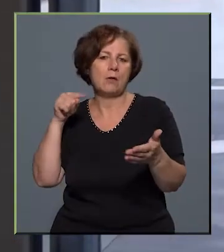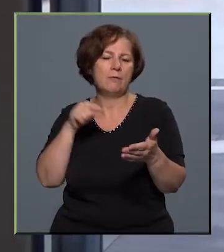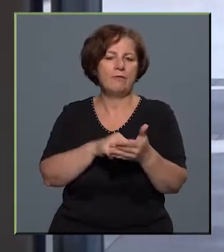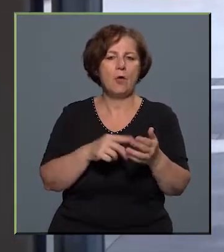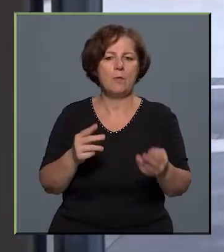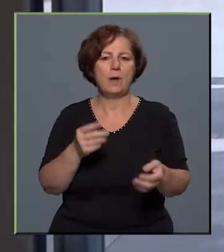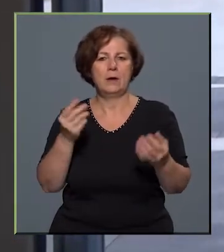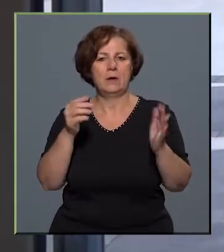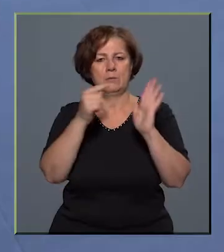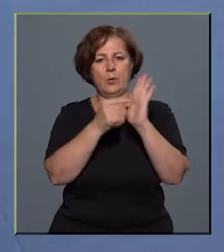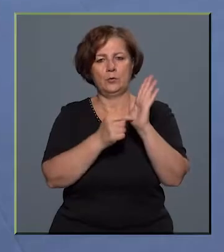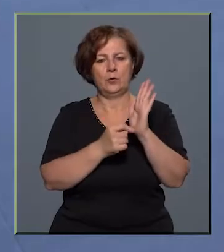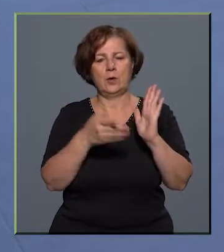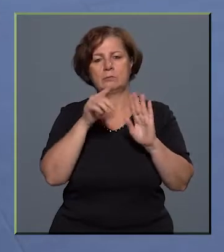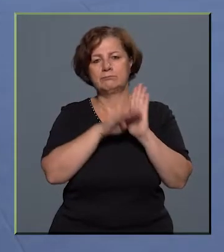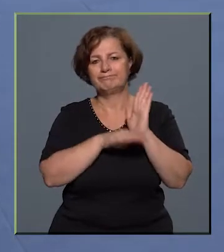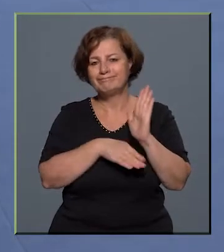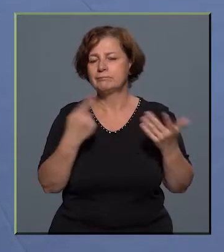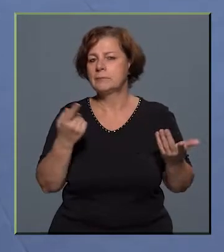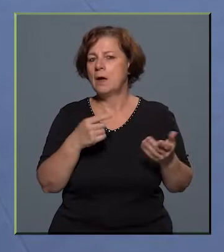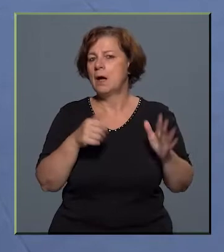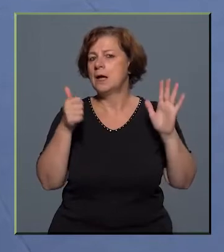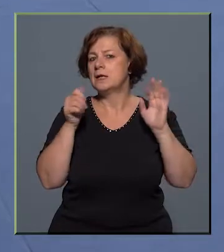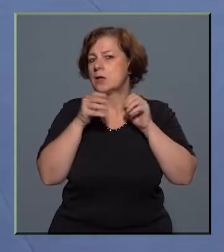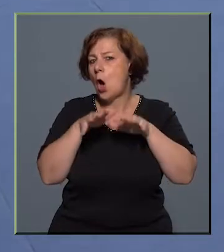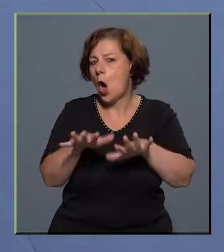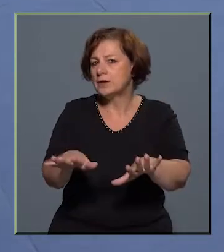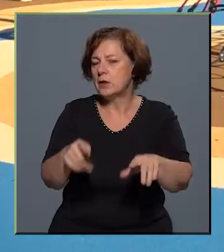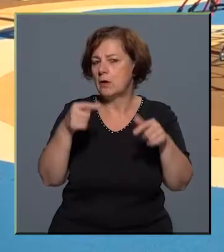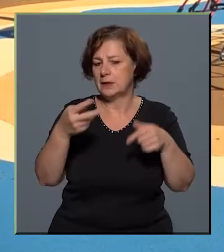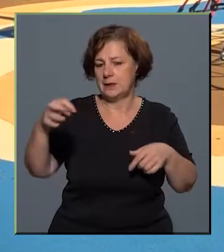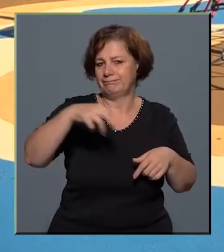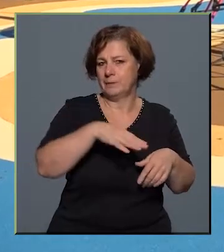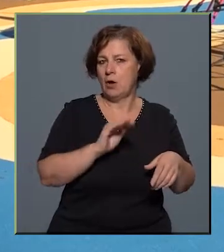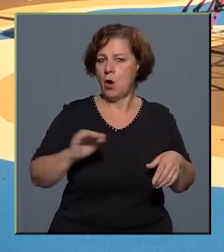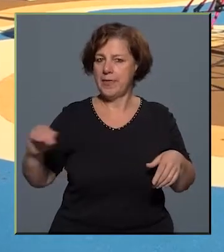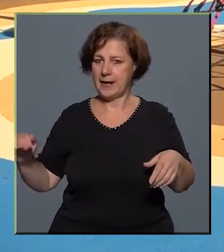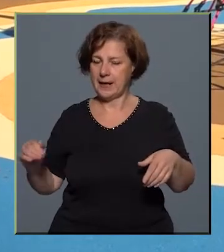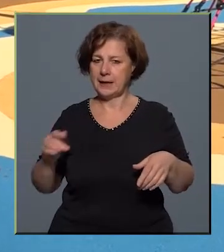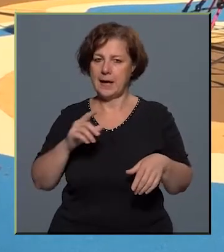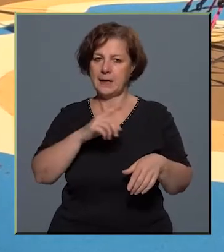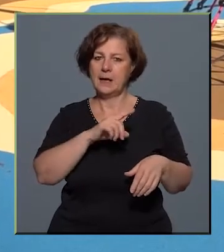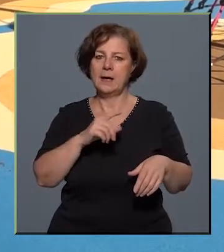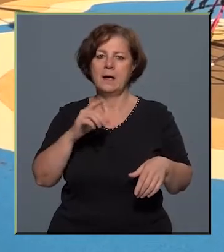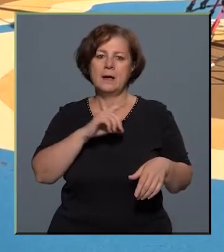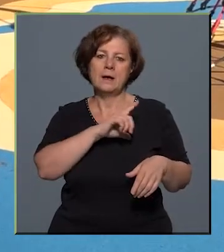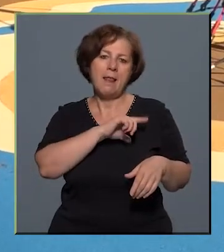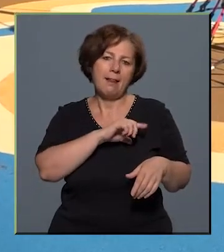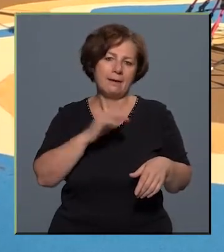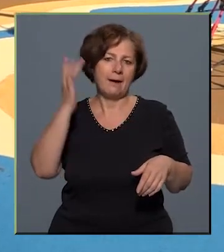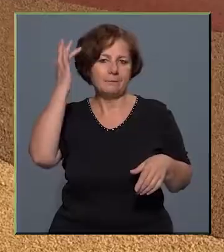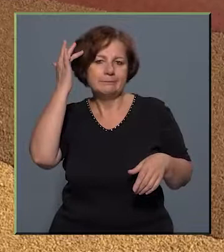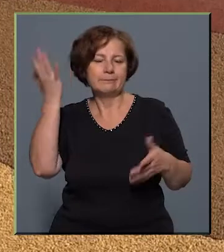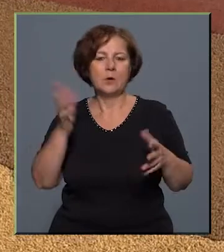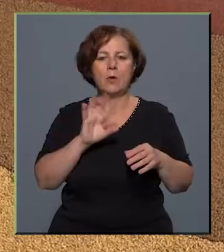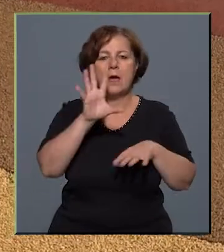most felsorolt, ezek ugye hatnak arra, aki itt van. Tehát a gyerekek pszichéje vajon